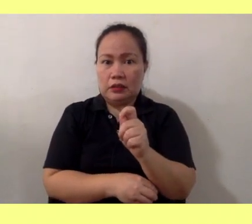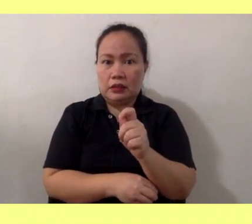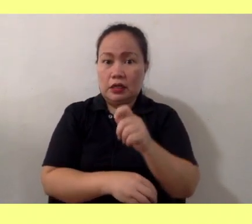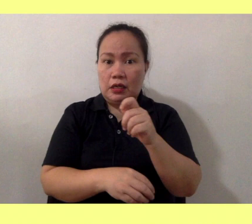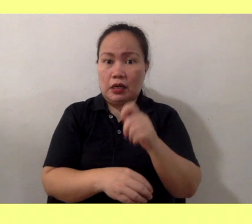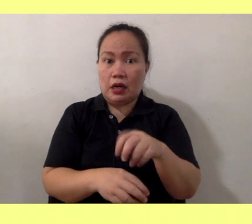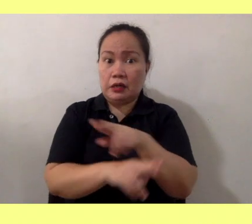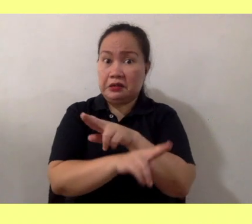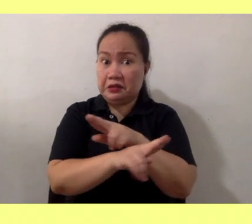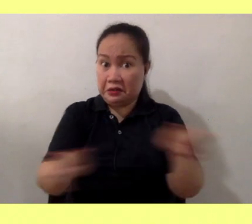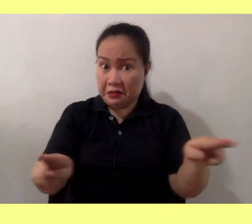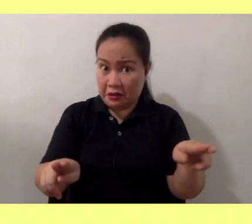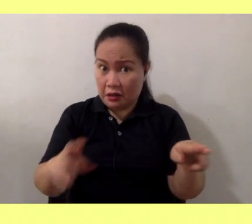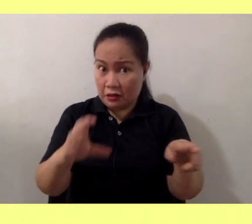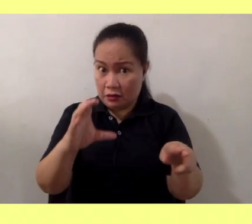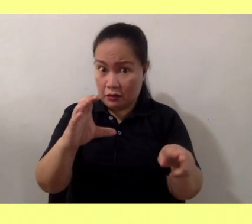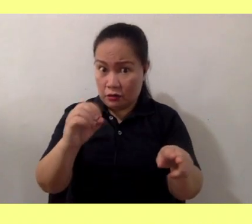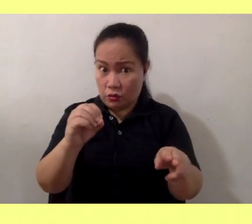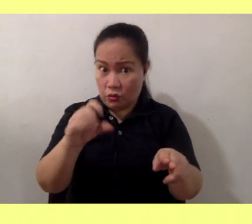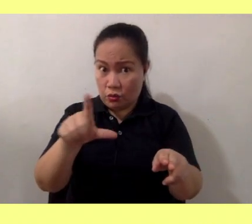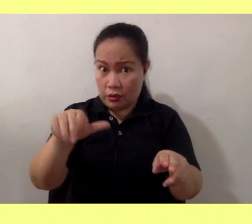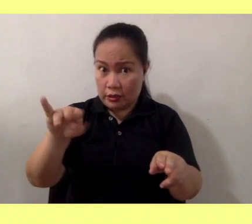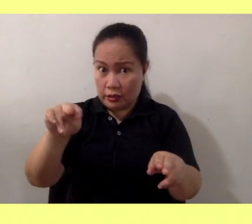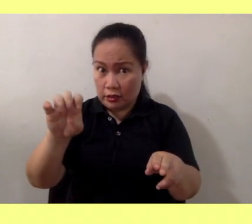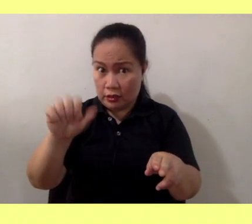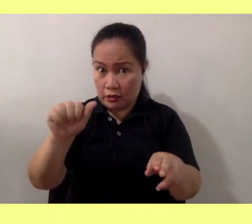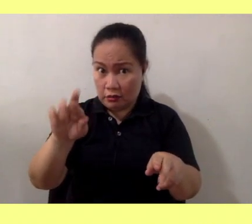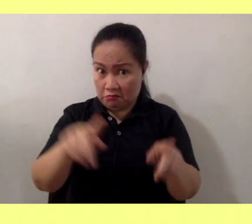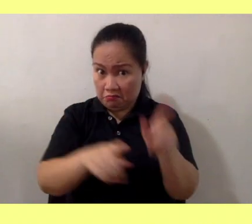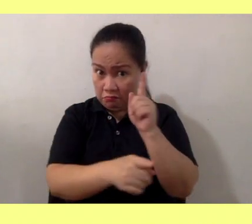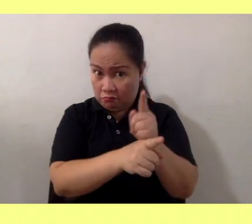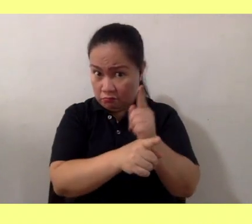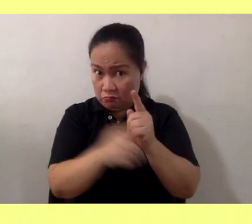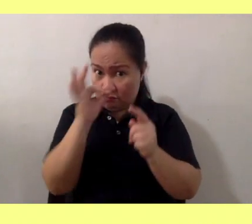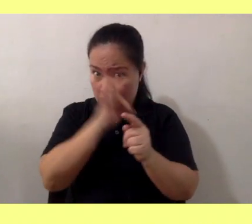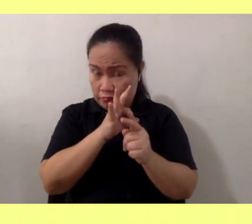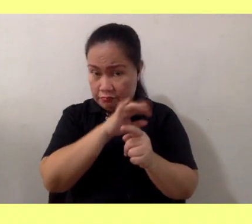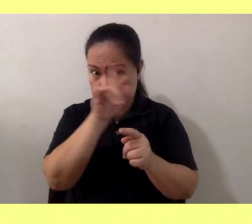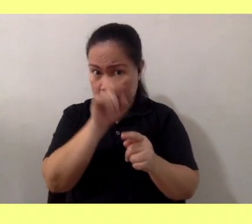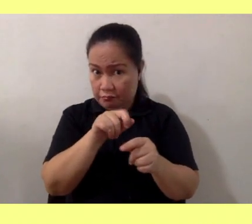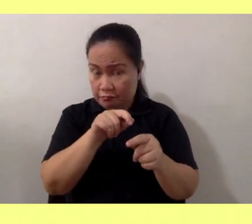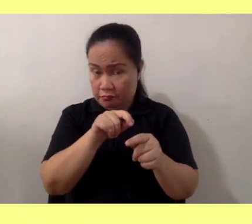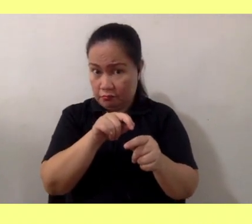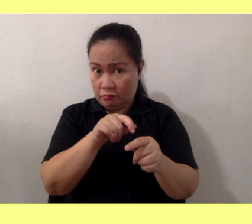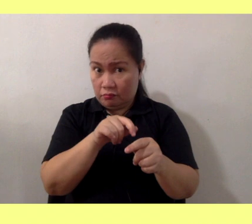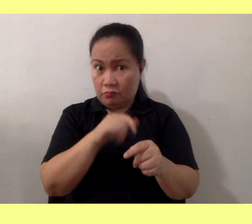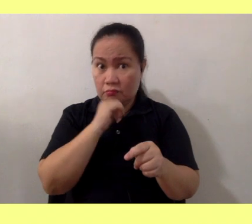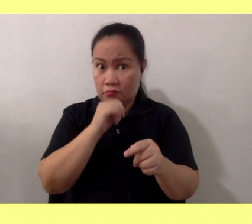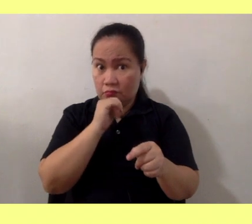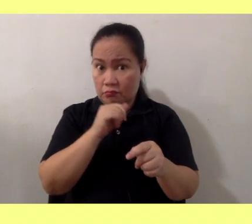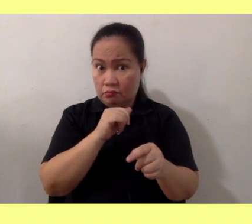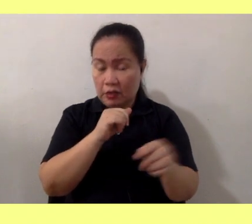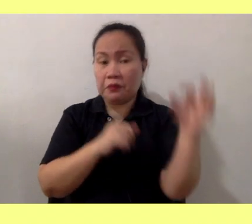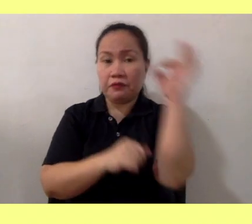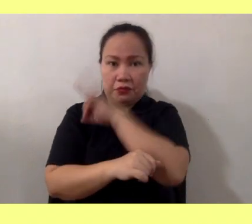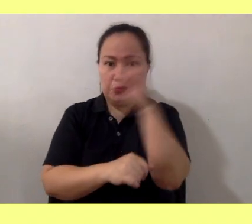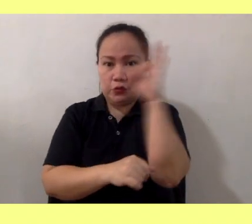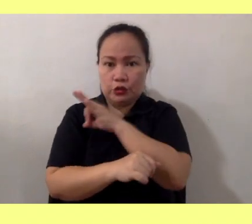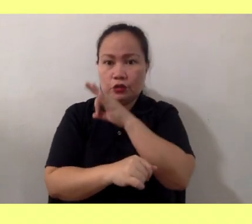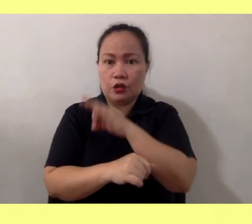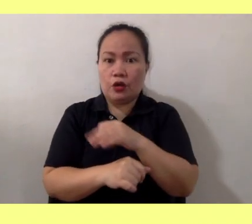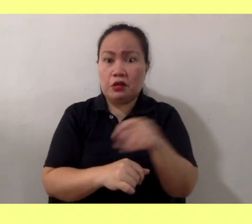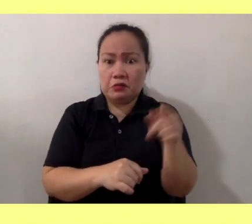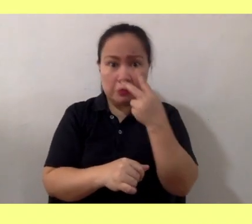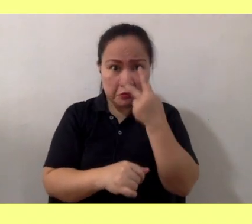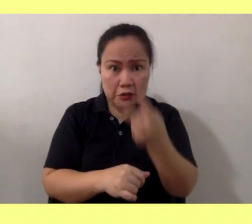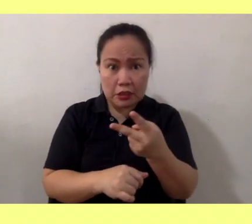T. So, ito po. RZT are non-collinear. So, wala daw sila sa isang